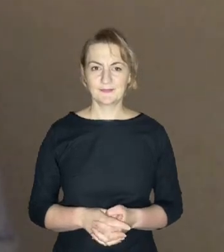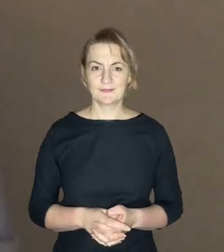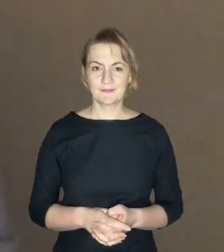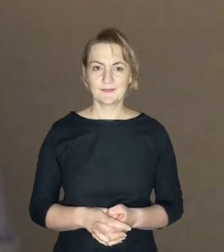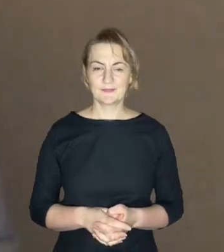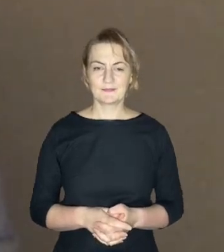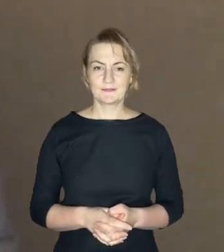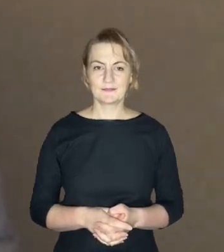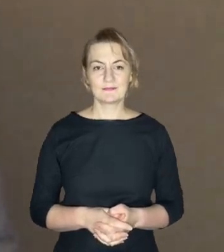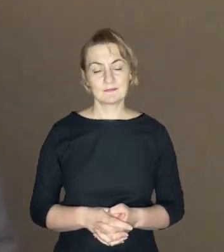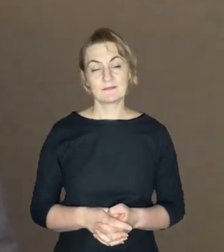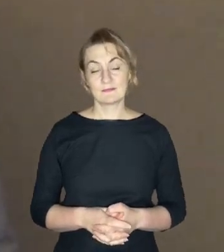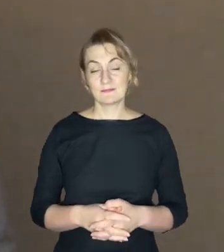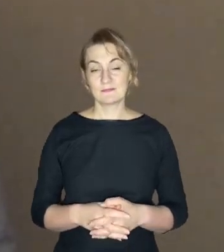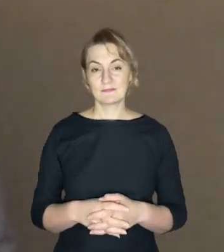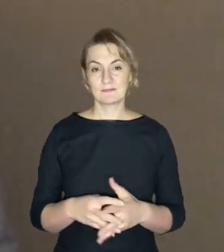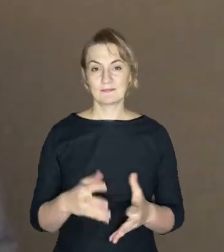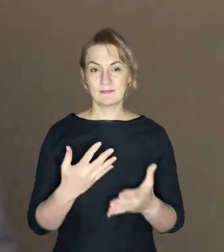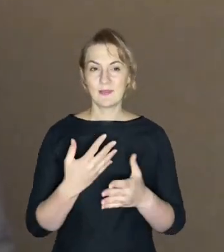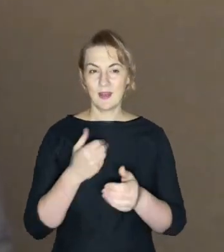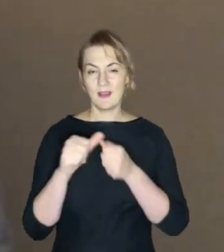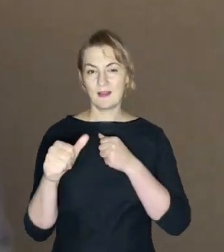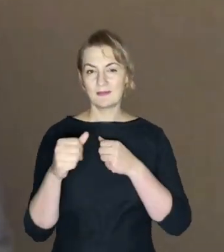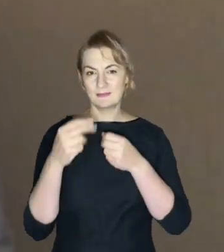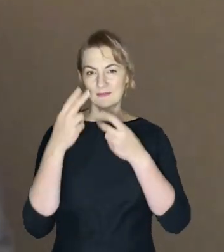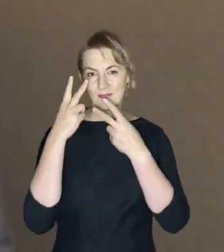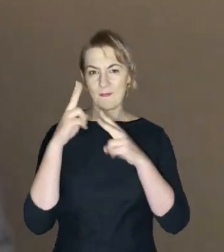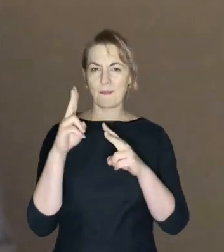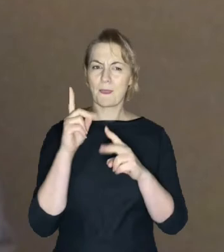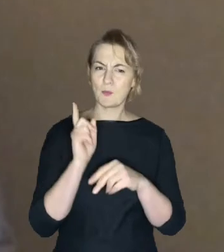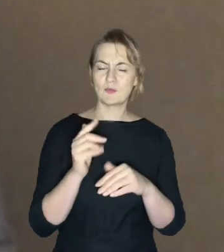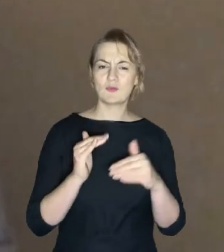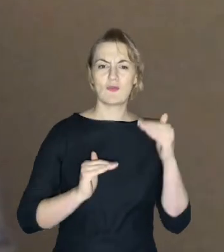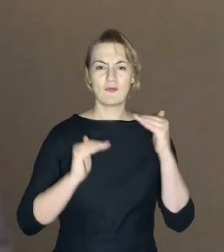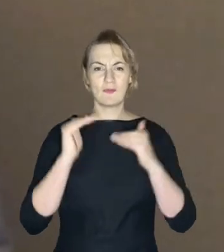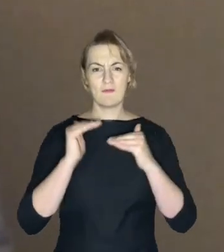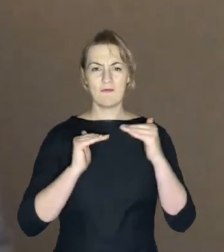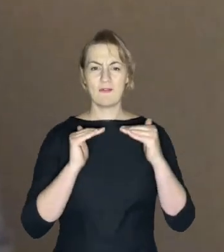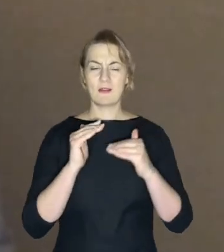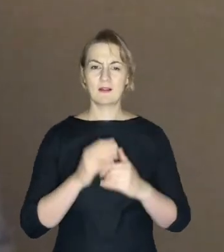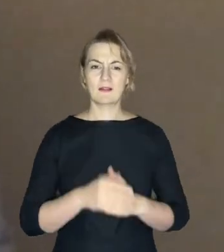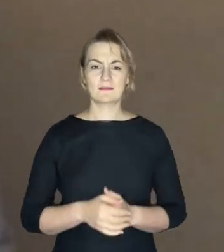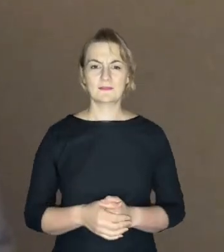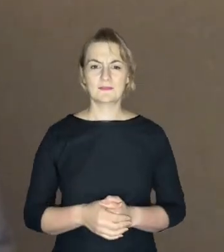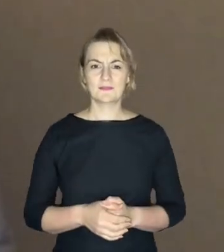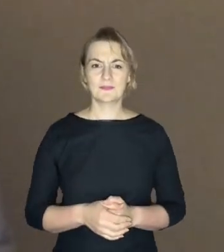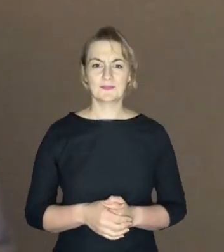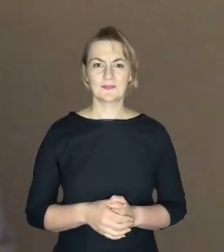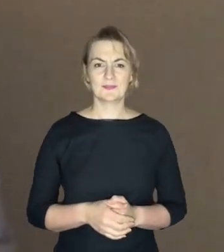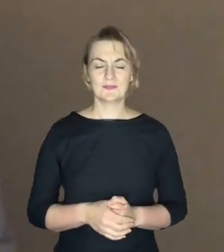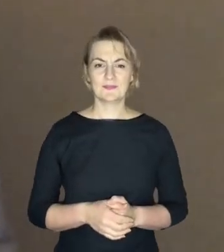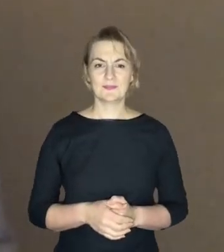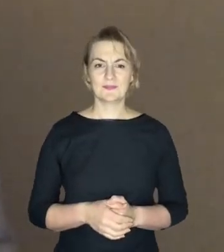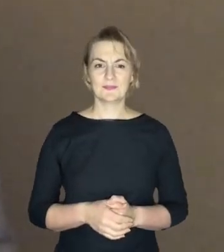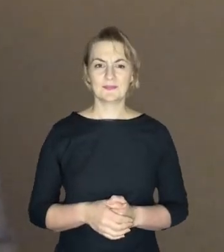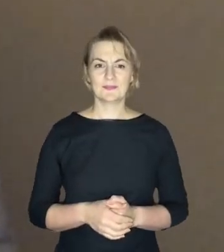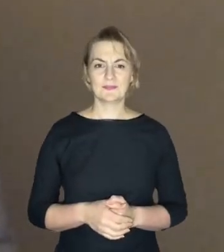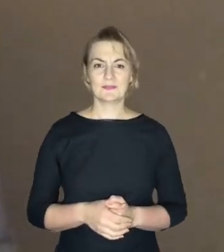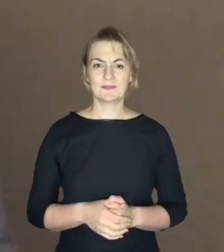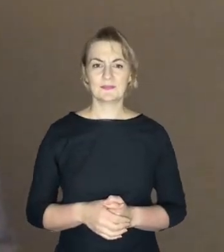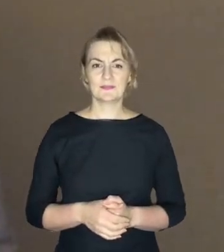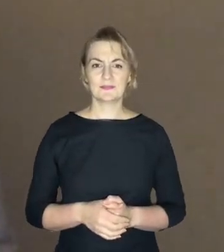jest taka nadzieja, znaczy musi być jakaś równowaga przywrócona, no tak, prawda, zgodnie z